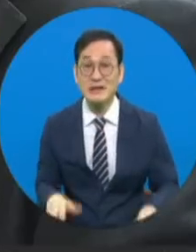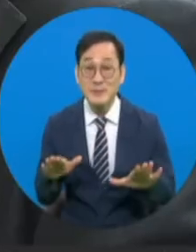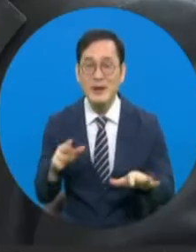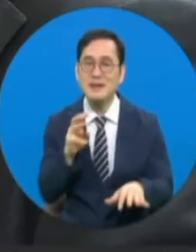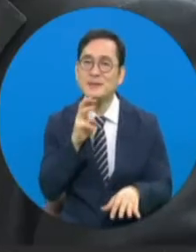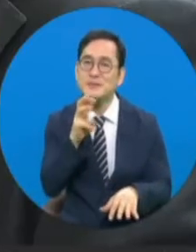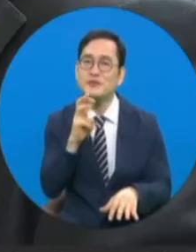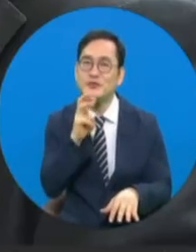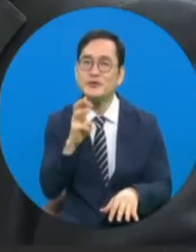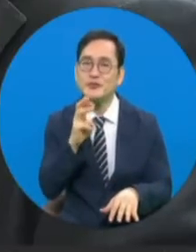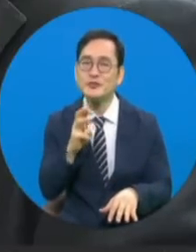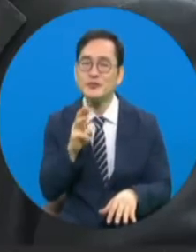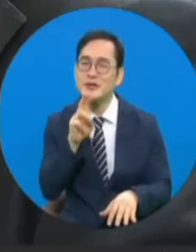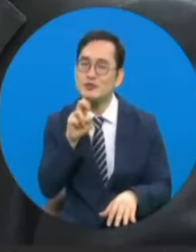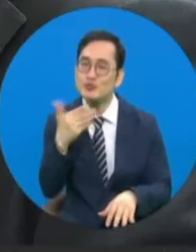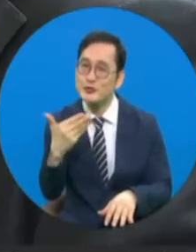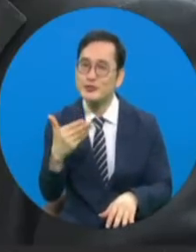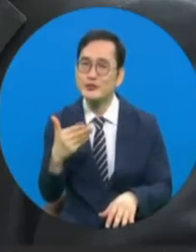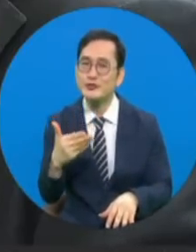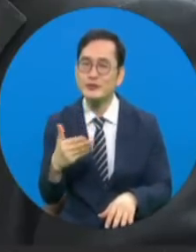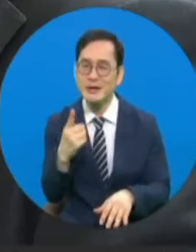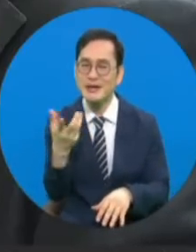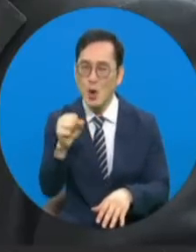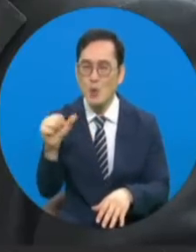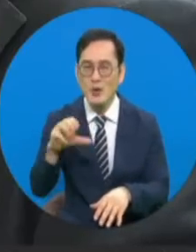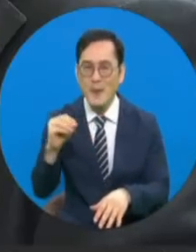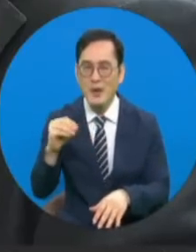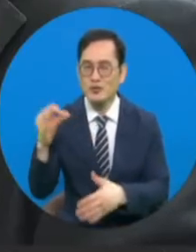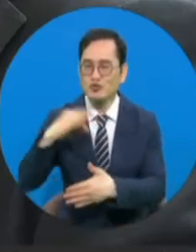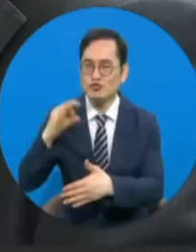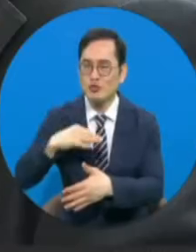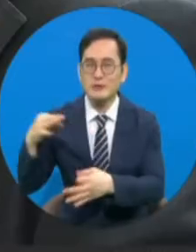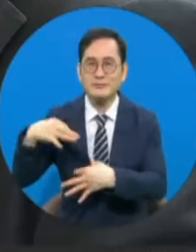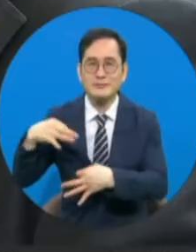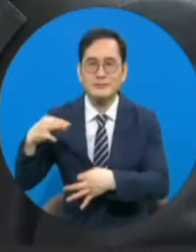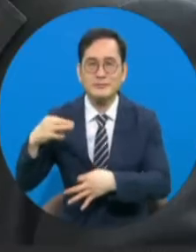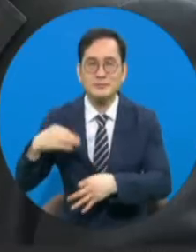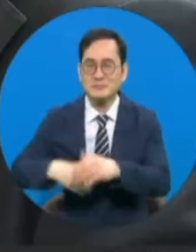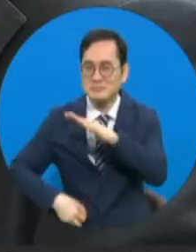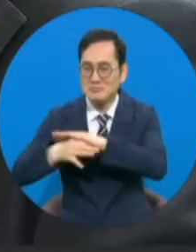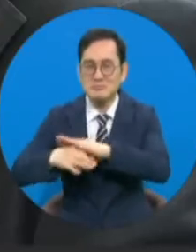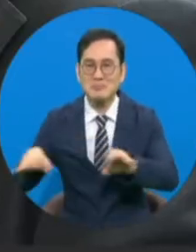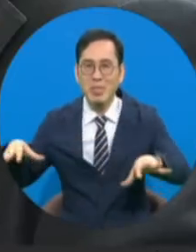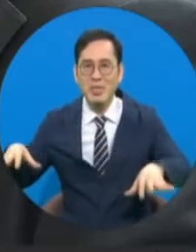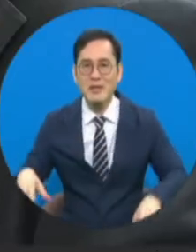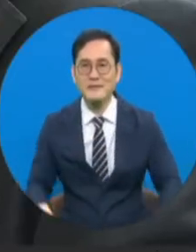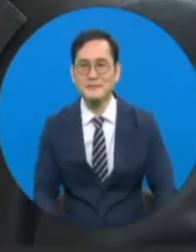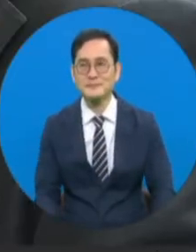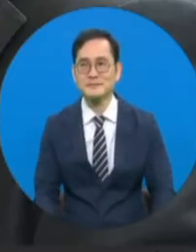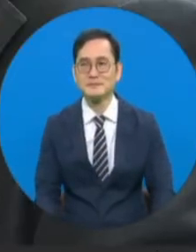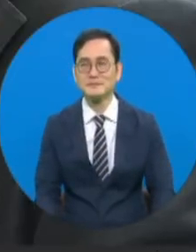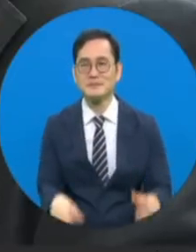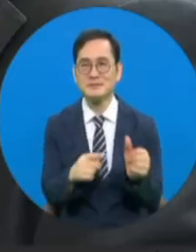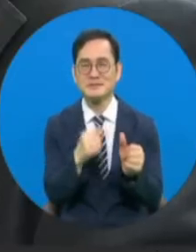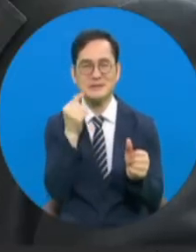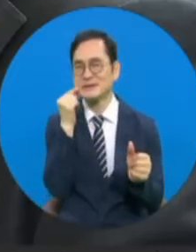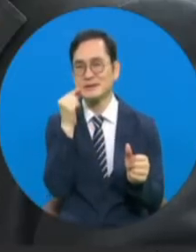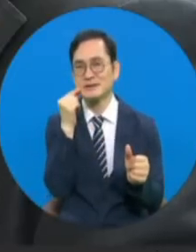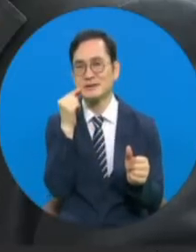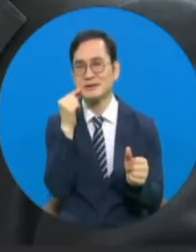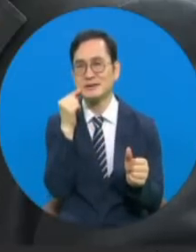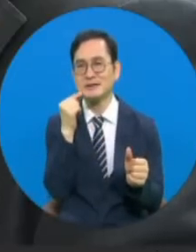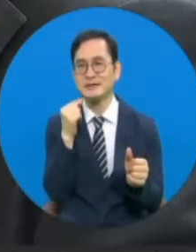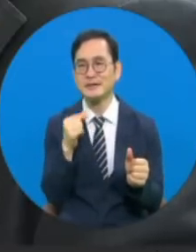만에 1억 5천만원을 모집했다 김형준이는 어떻게 보십니까 뭐 인기가 있고 자기 지자들도 빠른 어떤